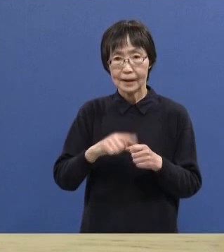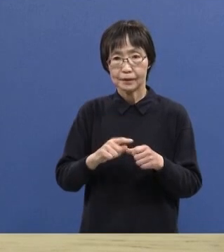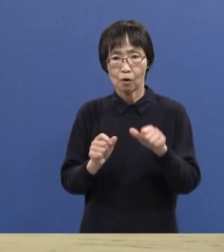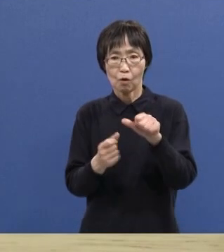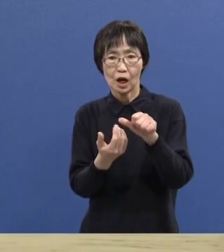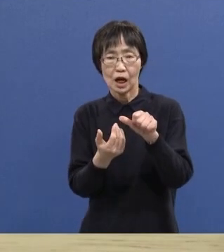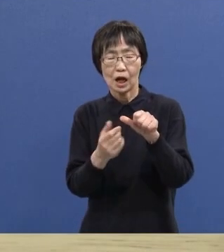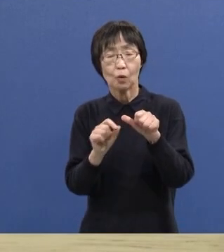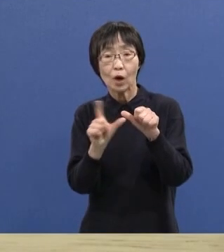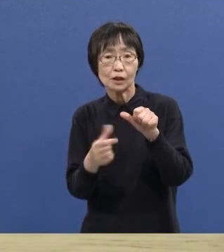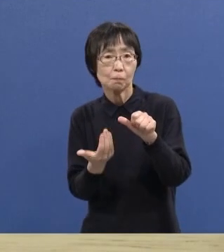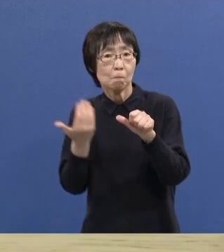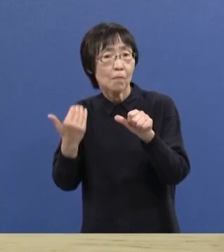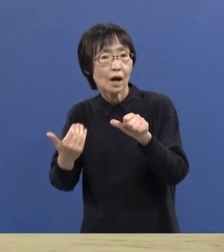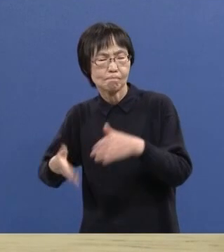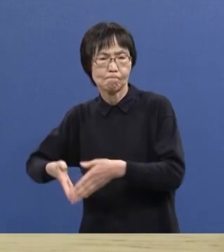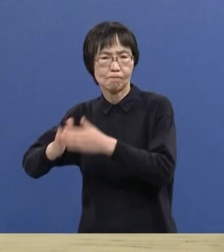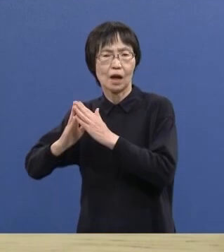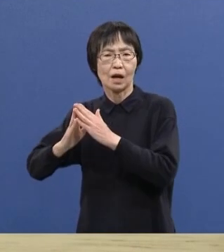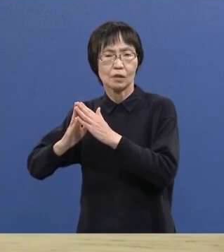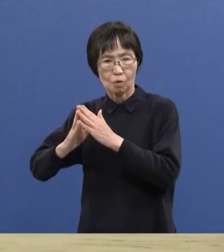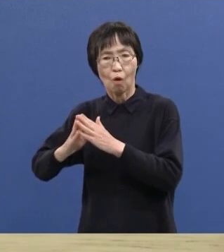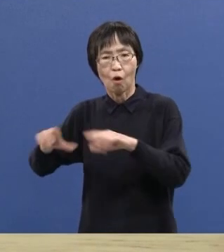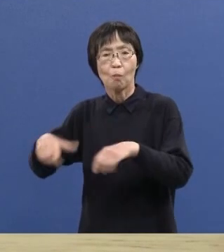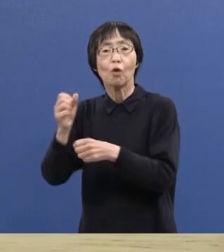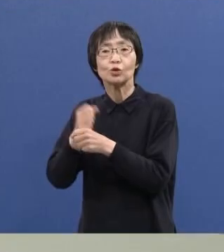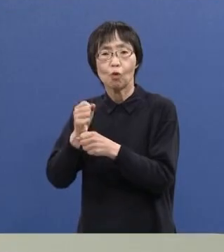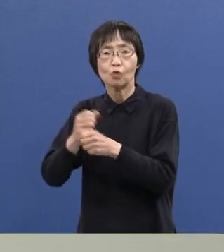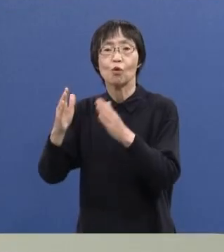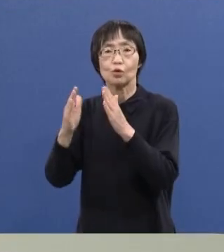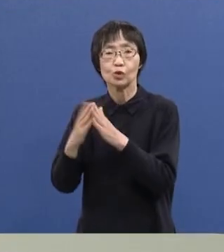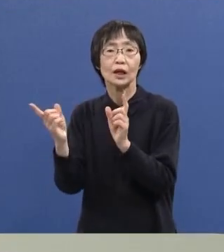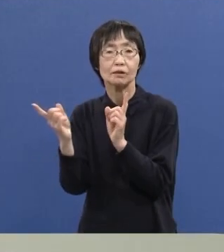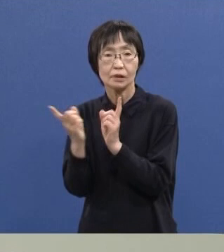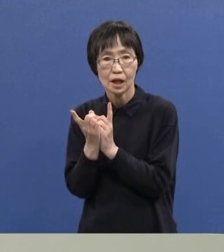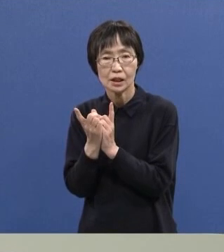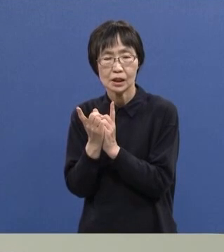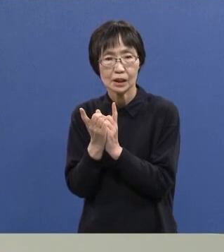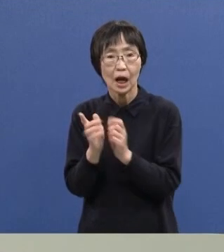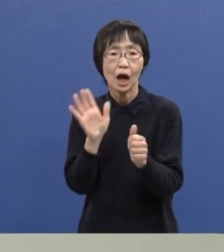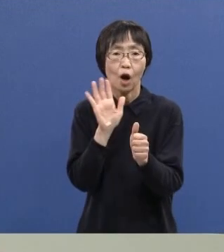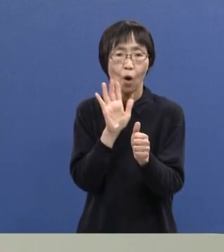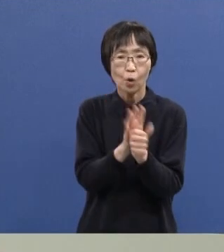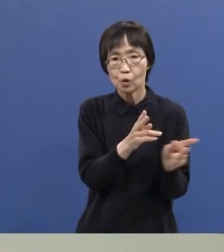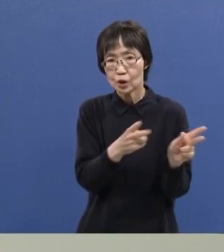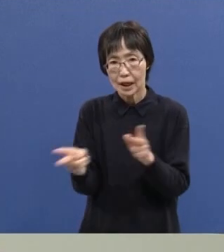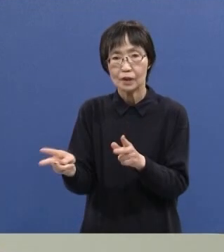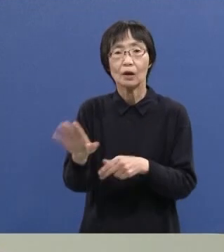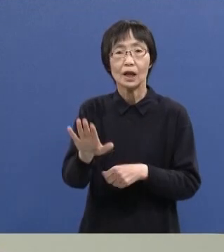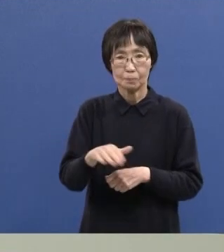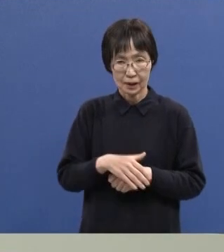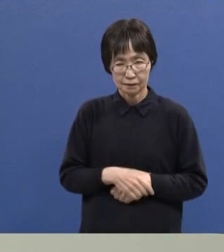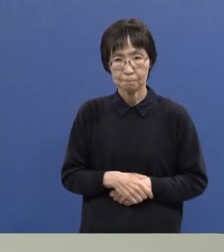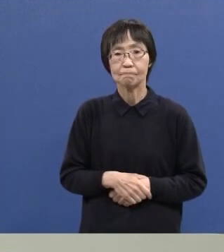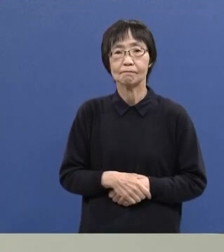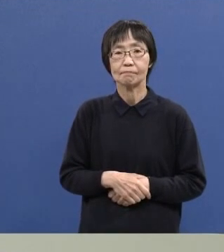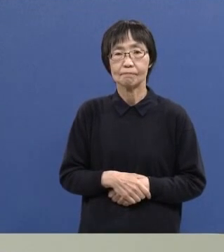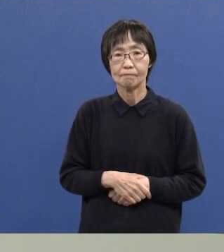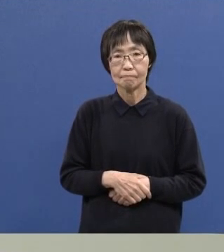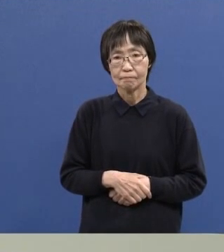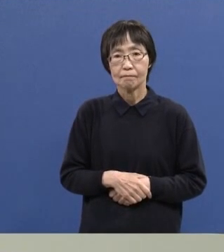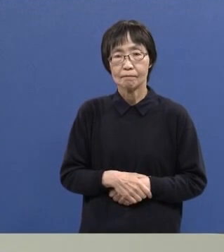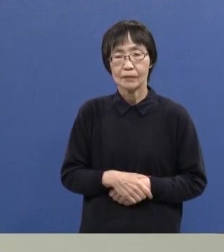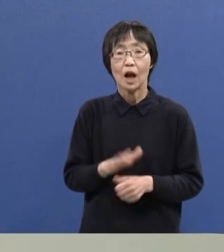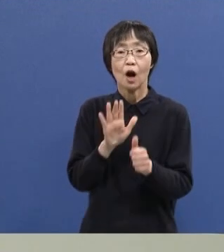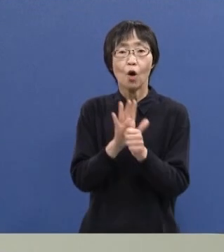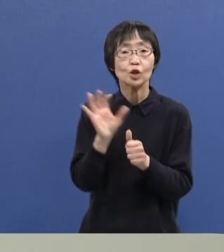られた旧耐震基準の木造住宅に対し耐震補助制度があります。耐震補助